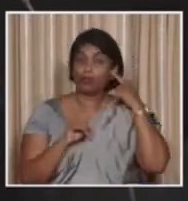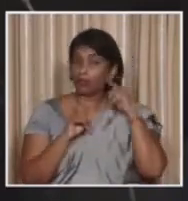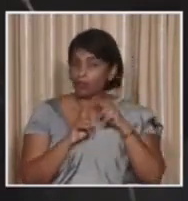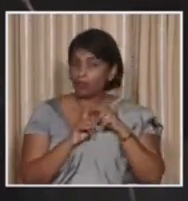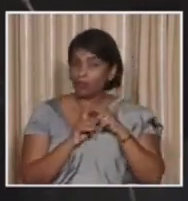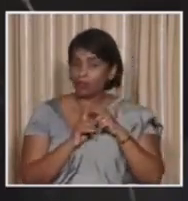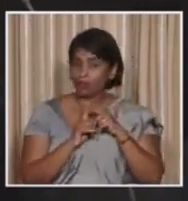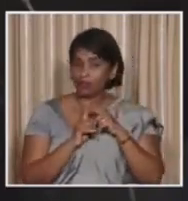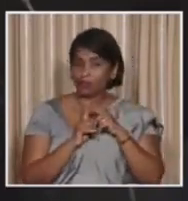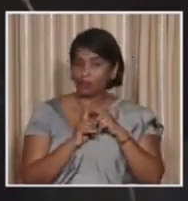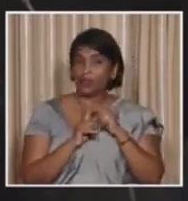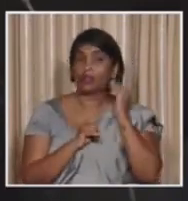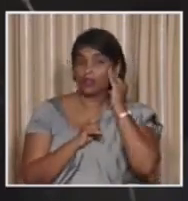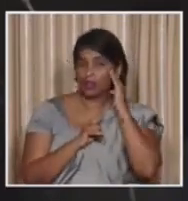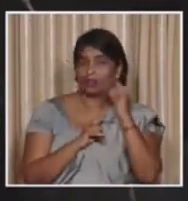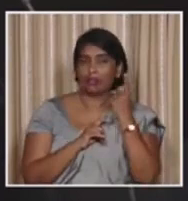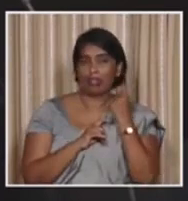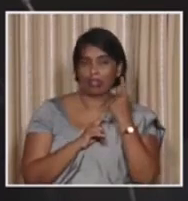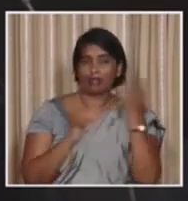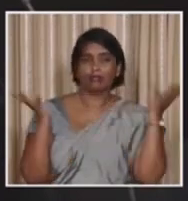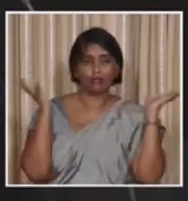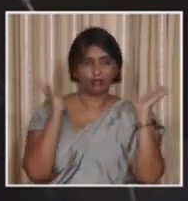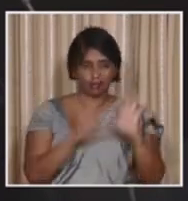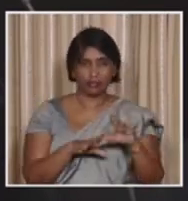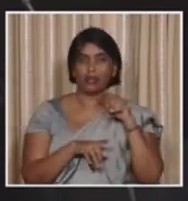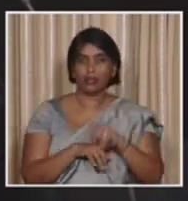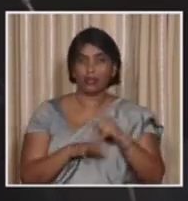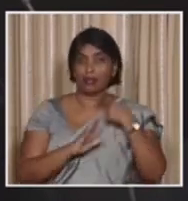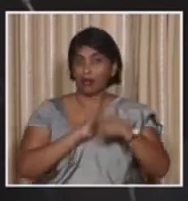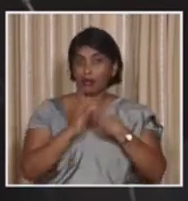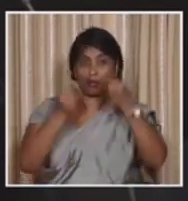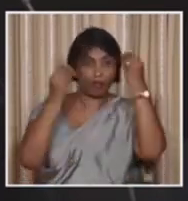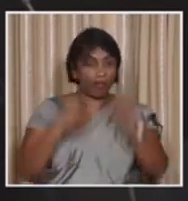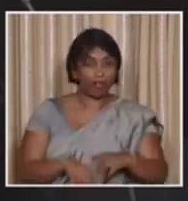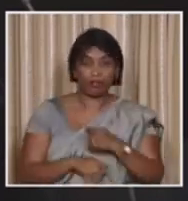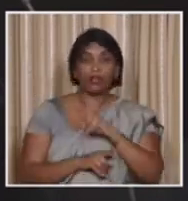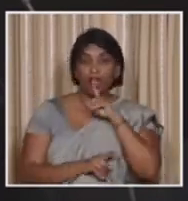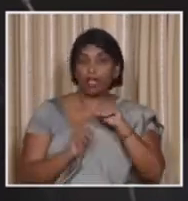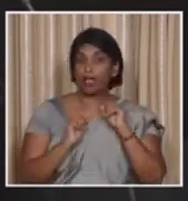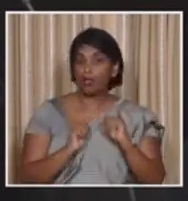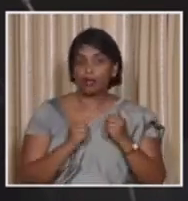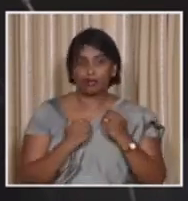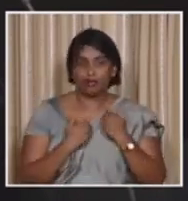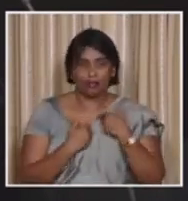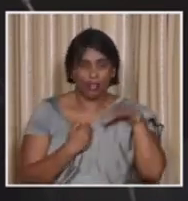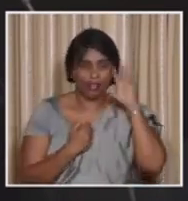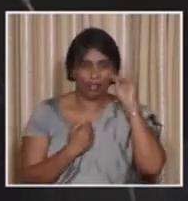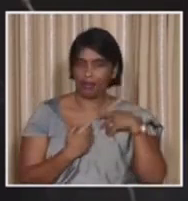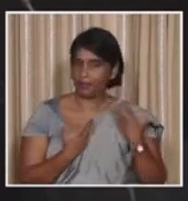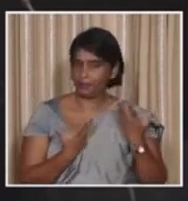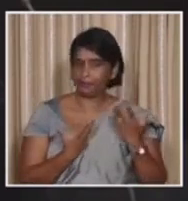මේ කාන්තාවන් 1000ක් විතර එකතු වුණා කියලා රටේ ආර්ථිකය කොහොමද කඩාකප්පල් වෙන්නේ කියන එක මට නම් තේරෙන්නේ